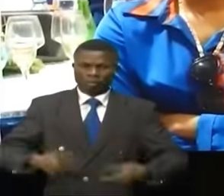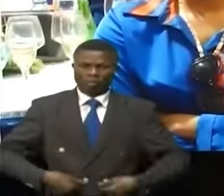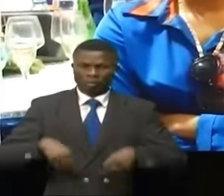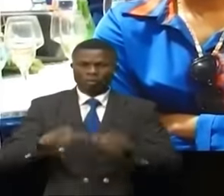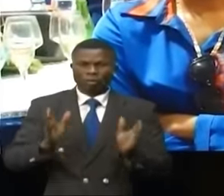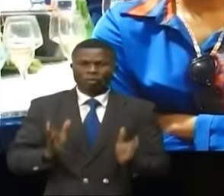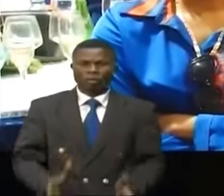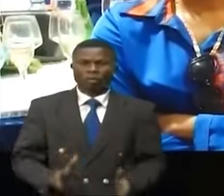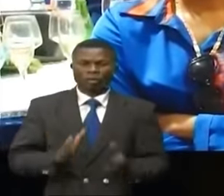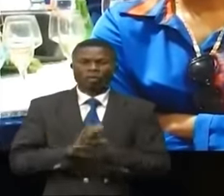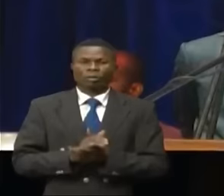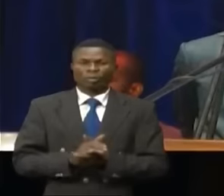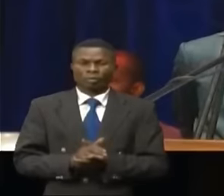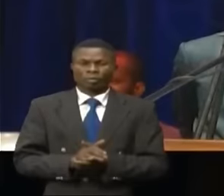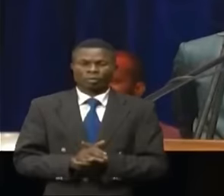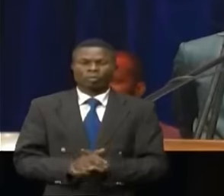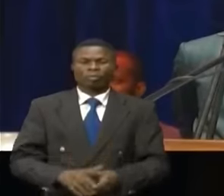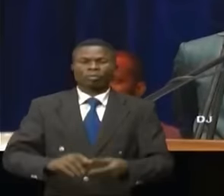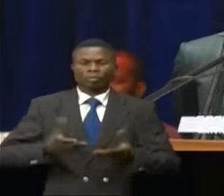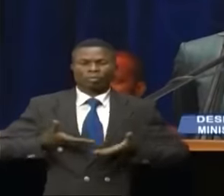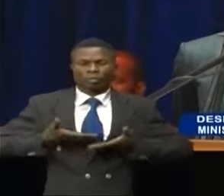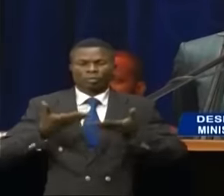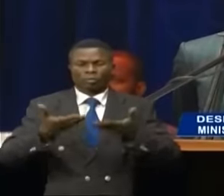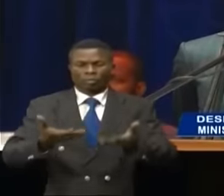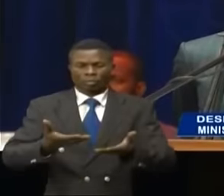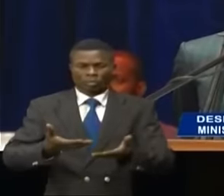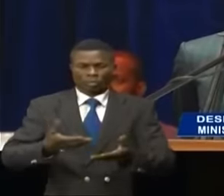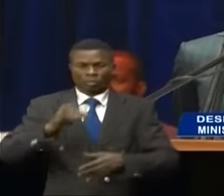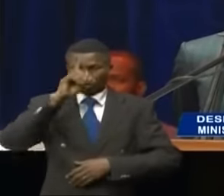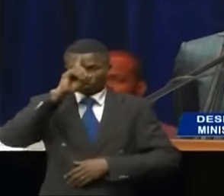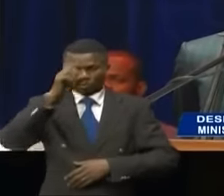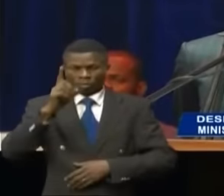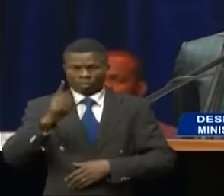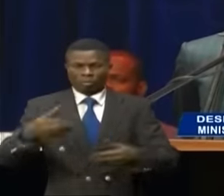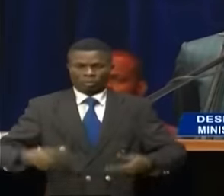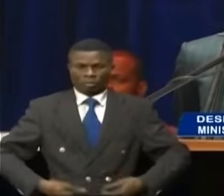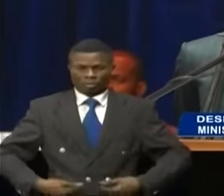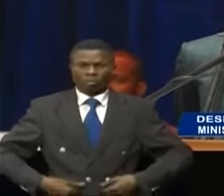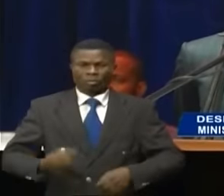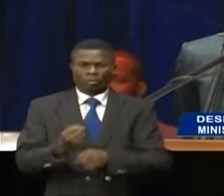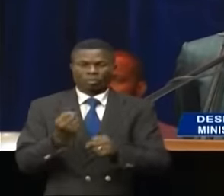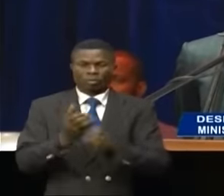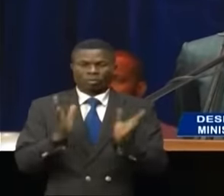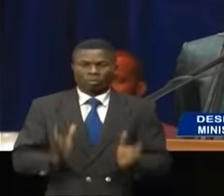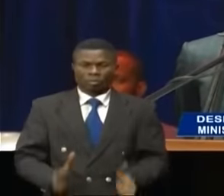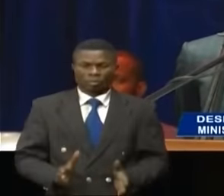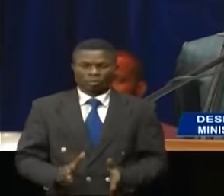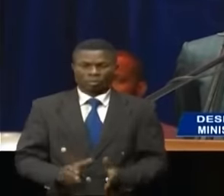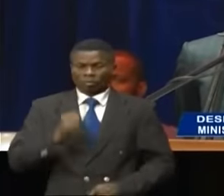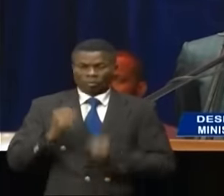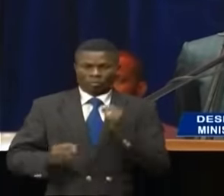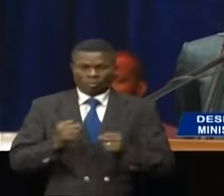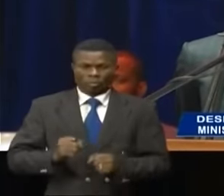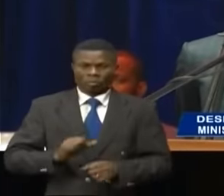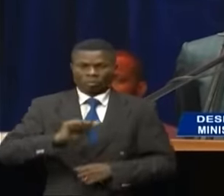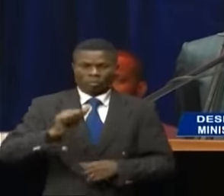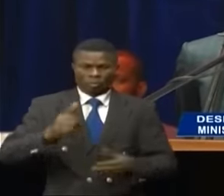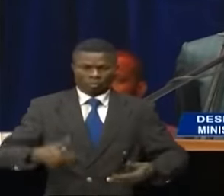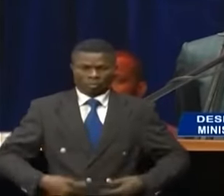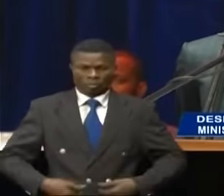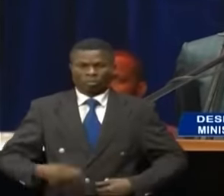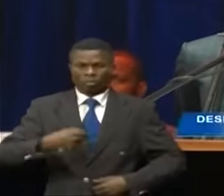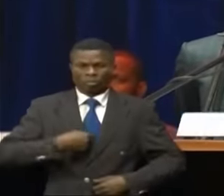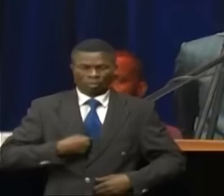congolais. Confiant dans les potentialités de nos jeunes entrepreneurs et leur dynamisme, je